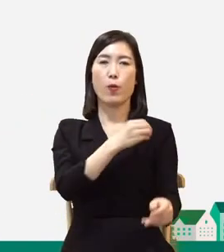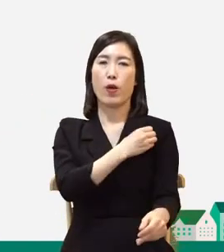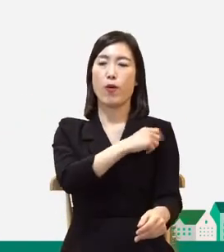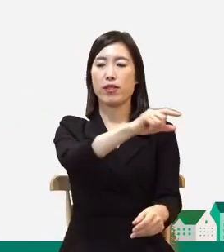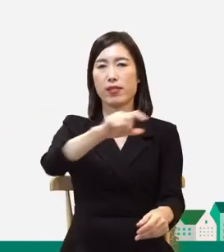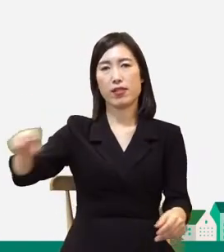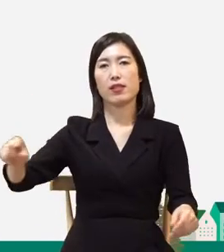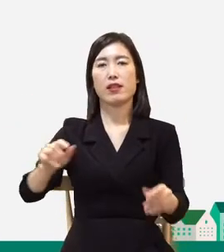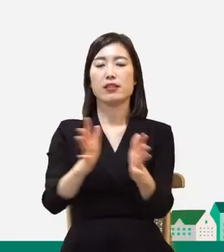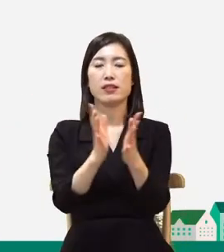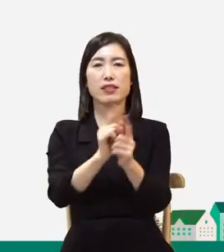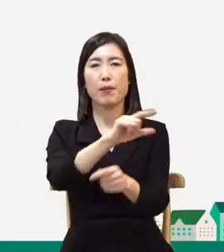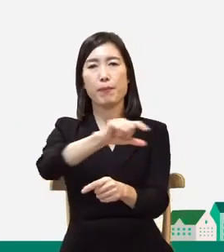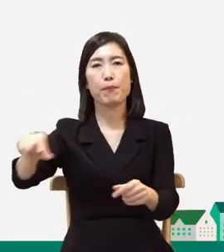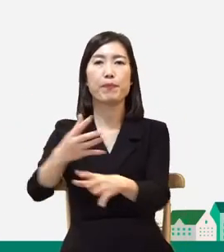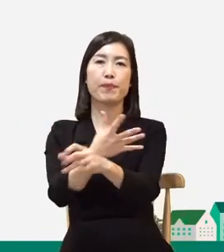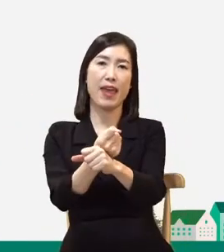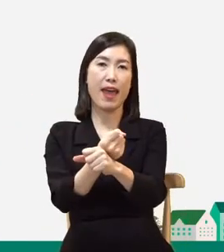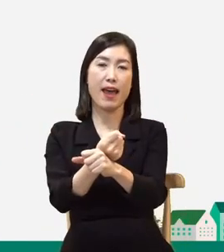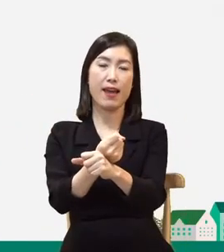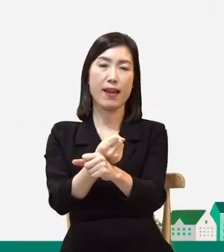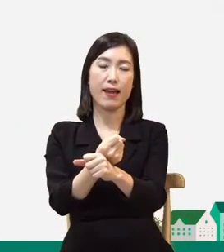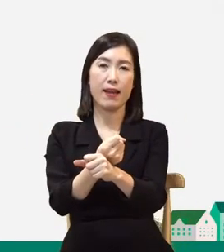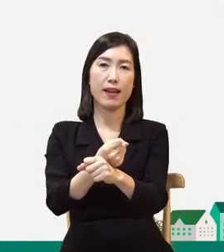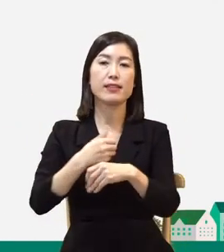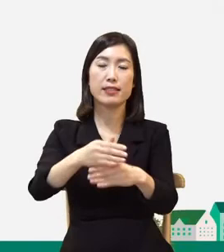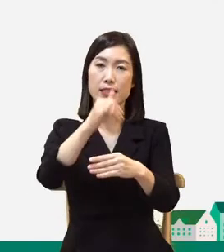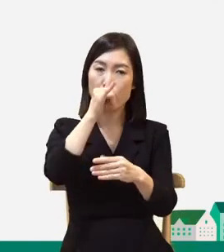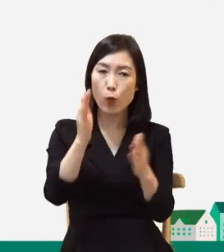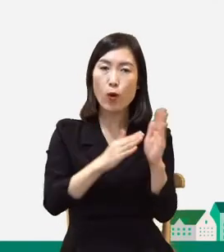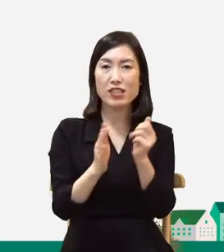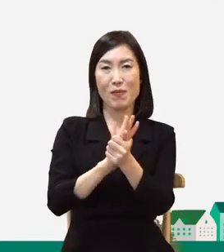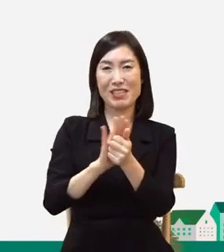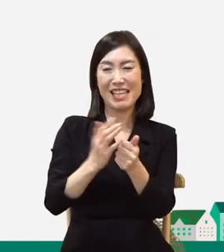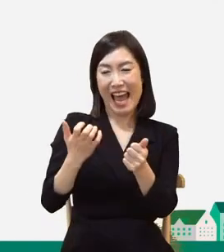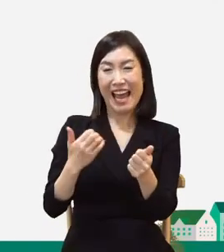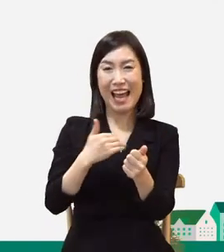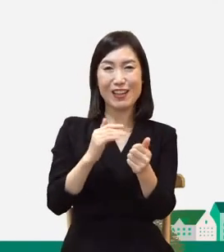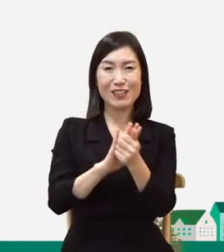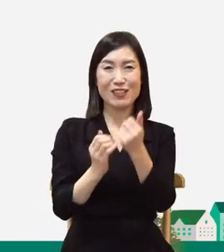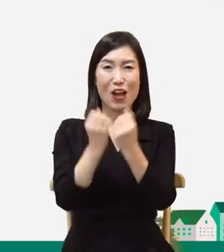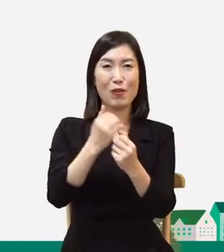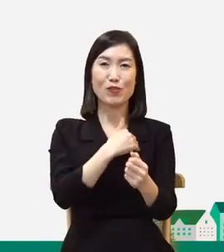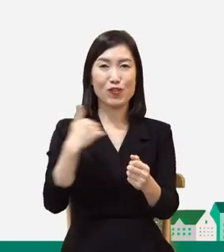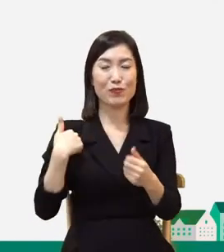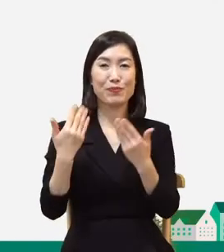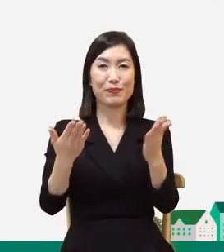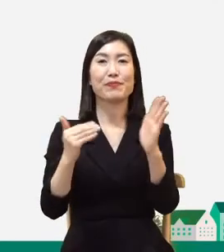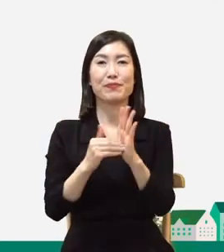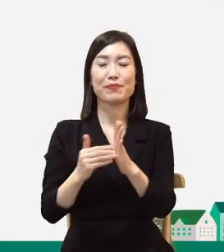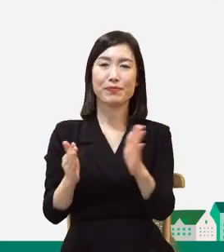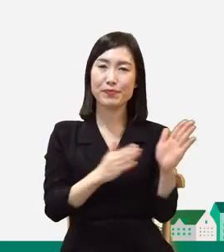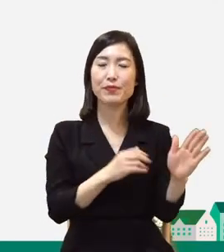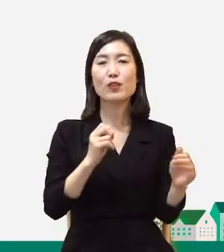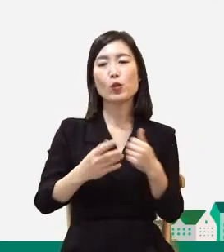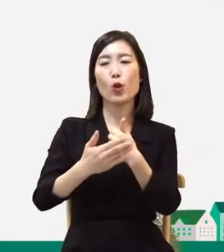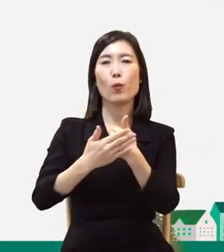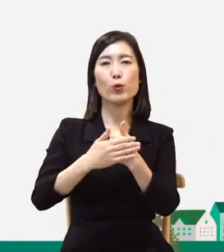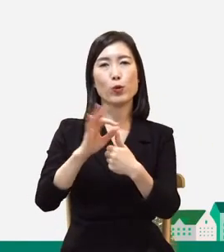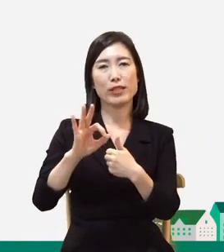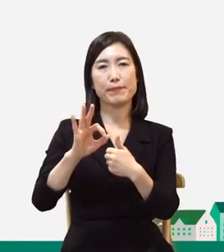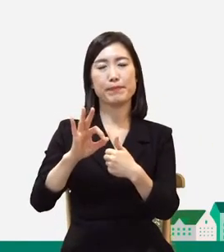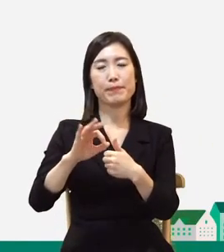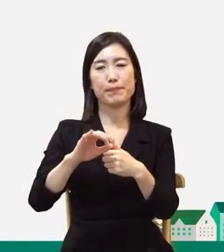아까 말씀드린 그 정도로 보시면 되겠고요. 그리고 그 보조금 예산의